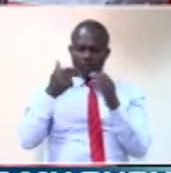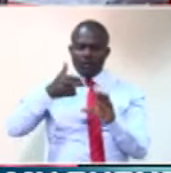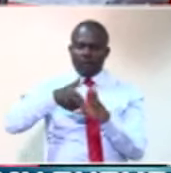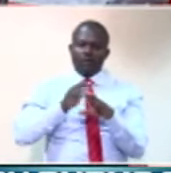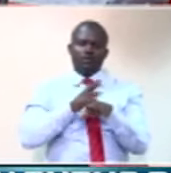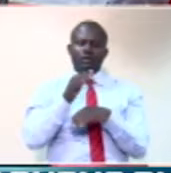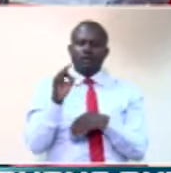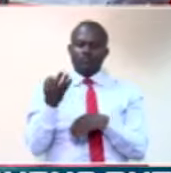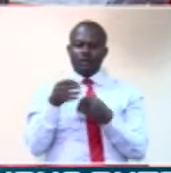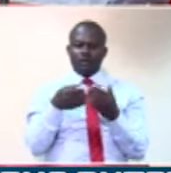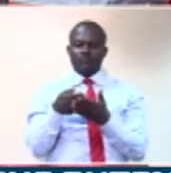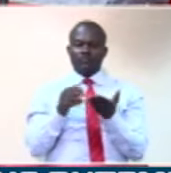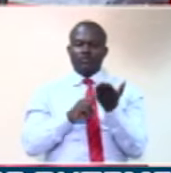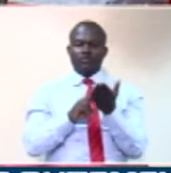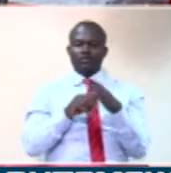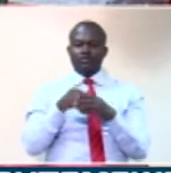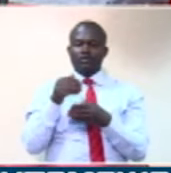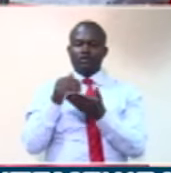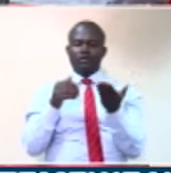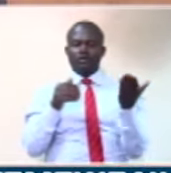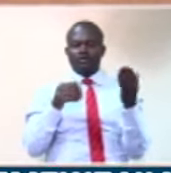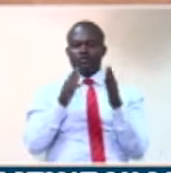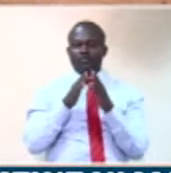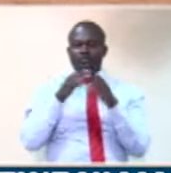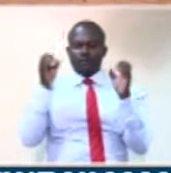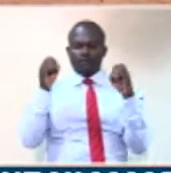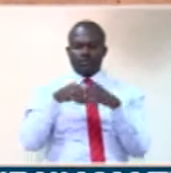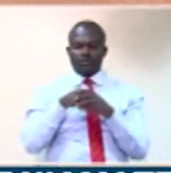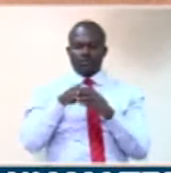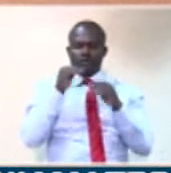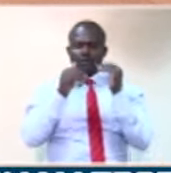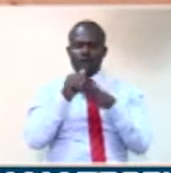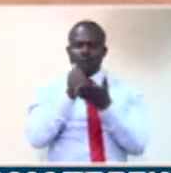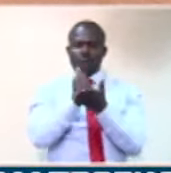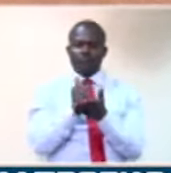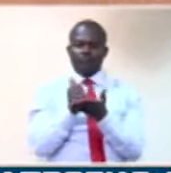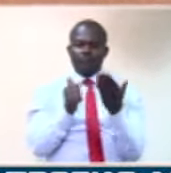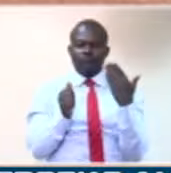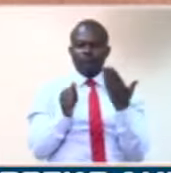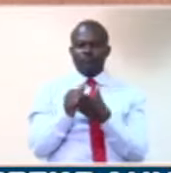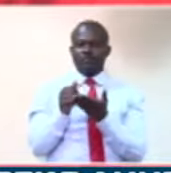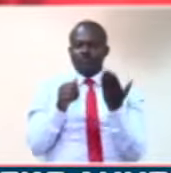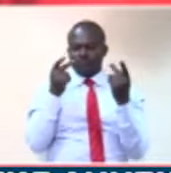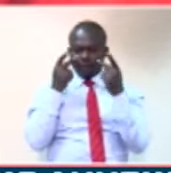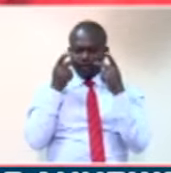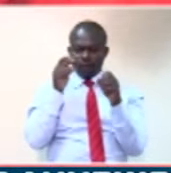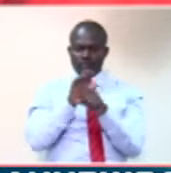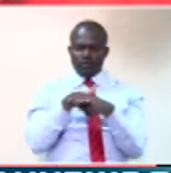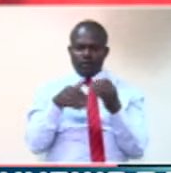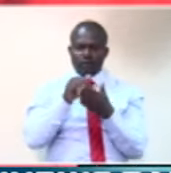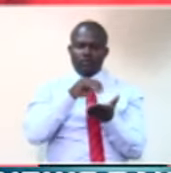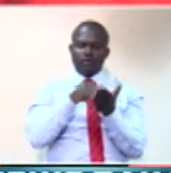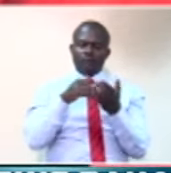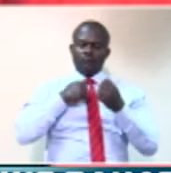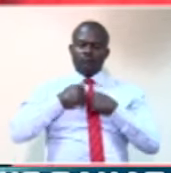arenze 3 ari gukoreshwa muri uyu mujyi wa Kigali. Mu rwego rwo gufasha abatwara abagenzi kuri moto kubona izi moto ku bwinshi, ikigo